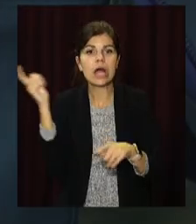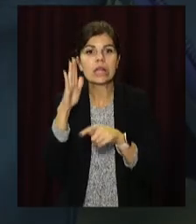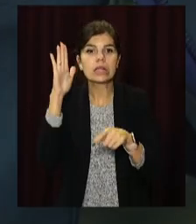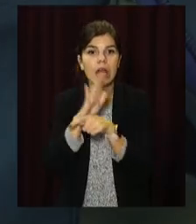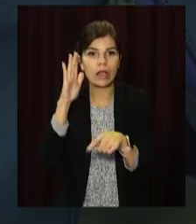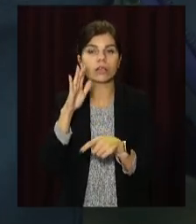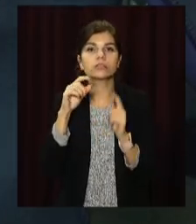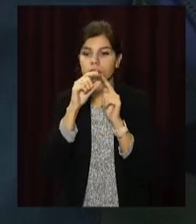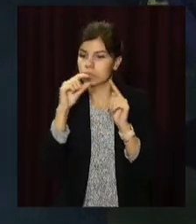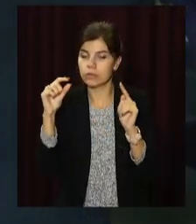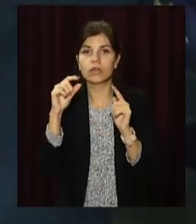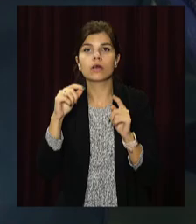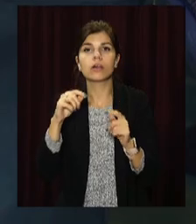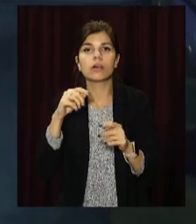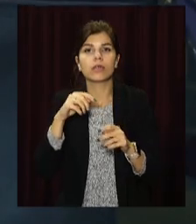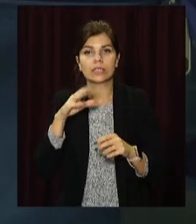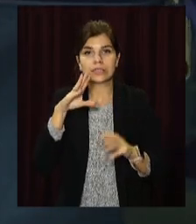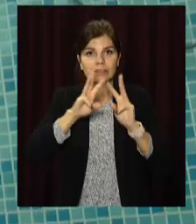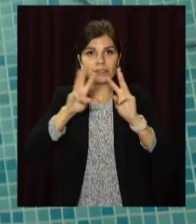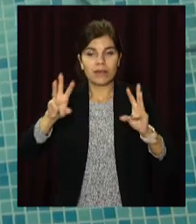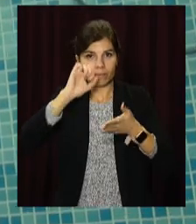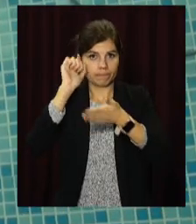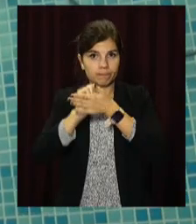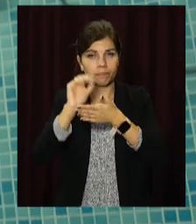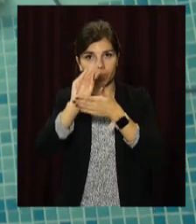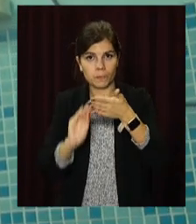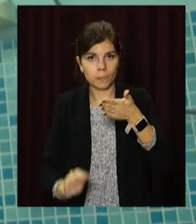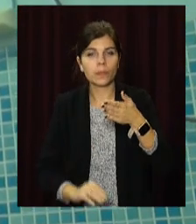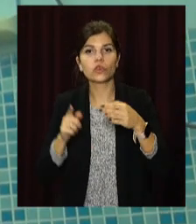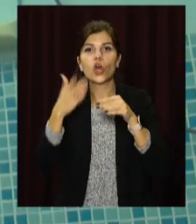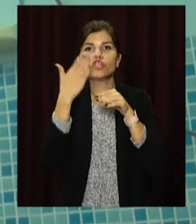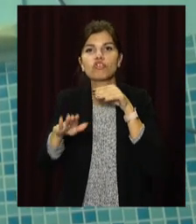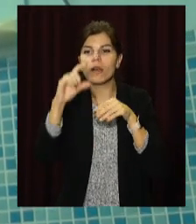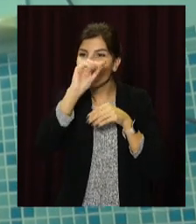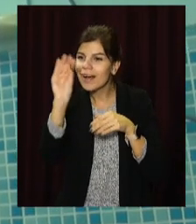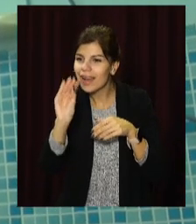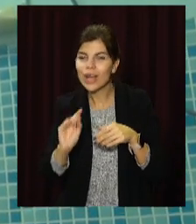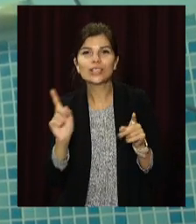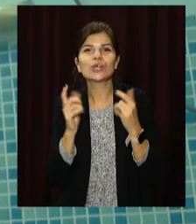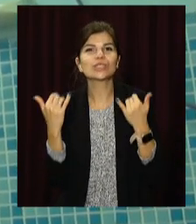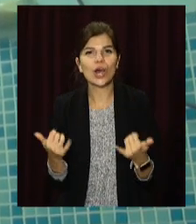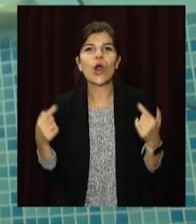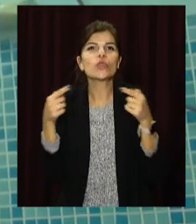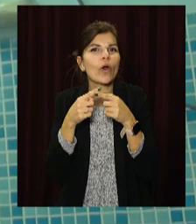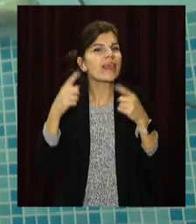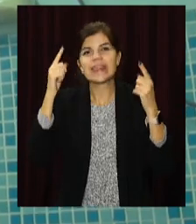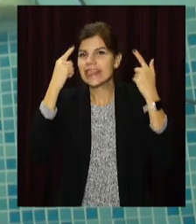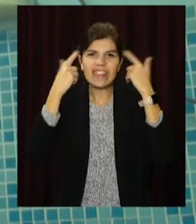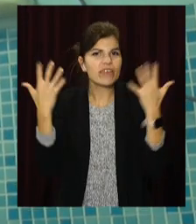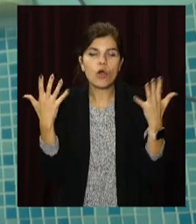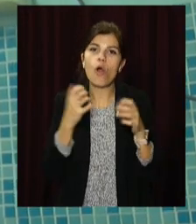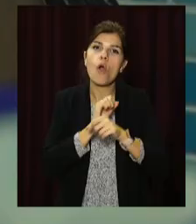цієї фрази опублікували на сайті відомства. Крім того, видалили частину тексту про те, що зараз точно невідомо, чи